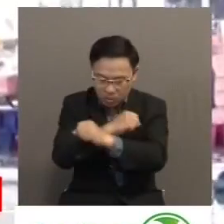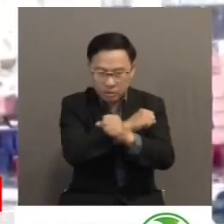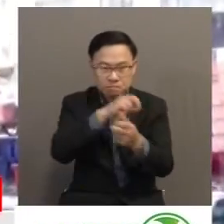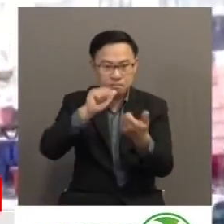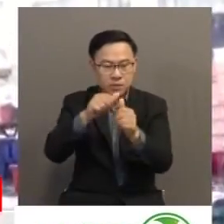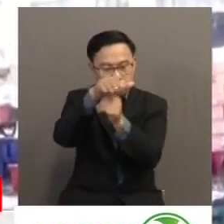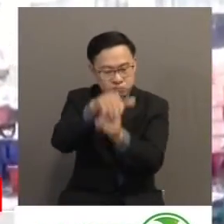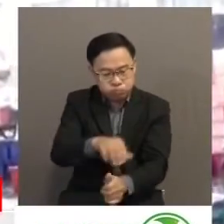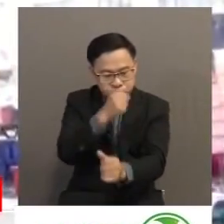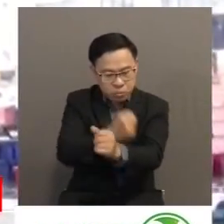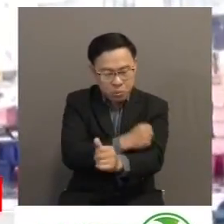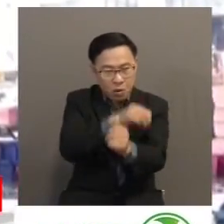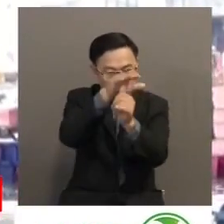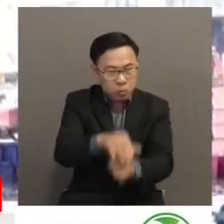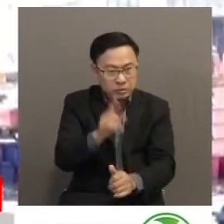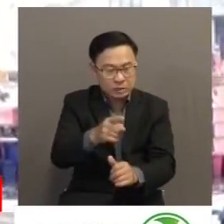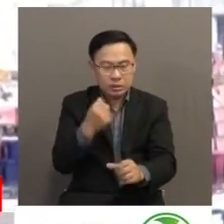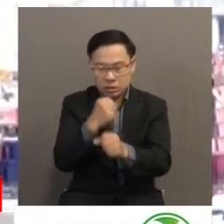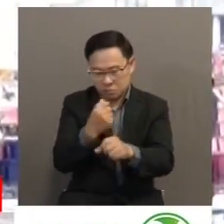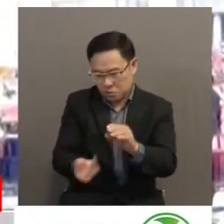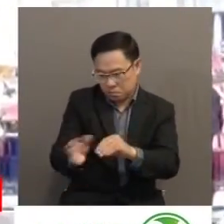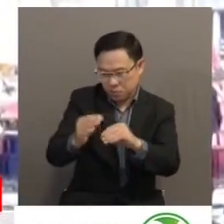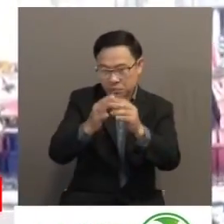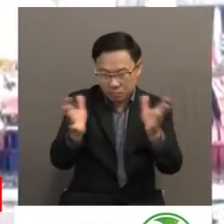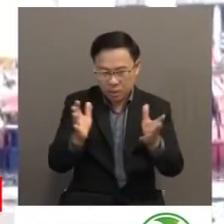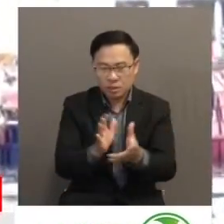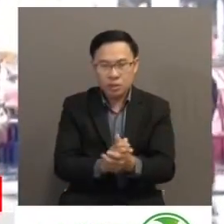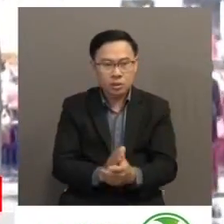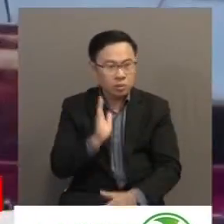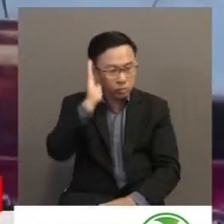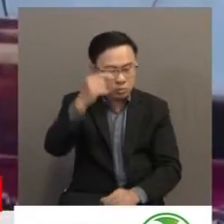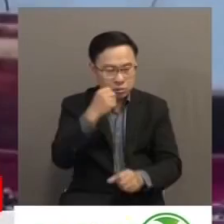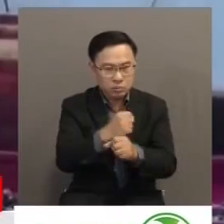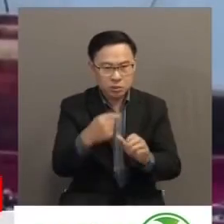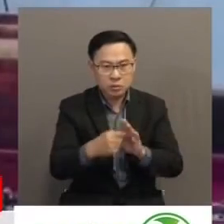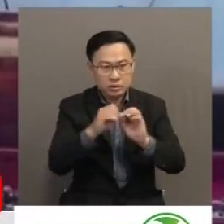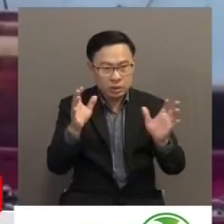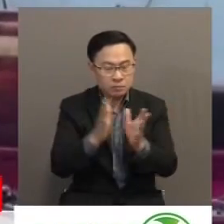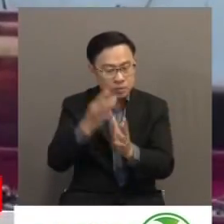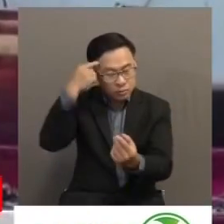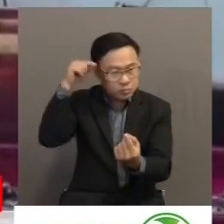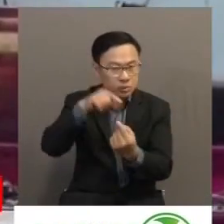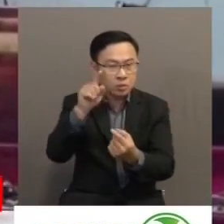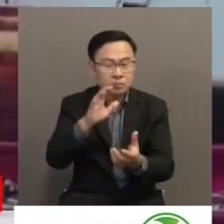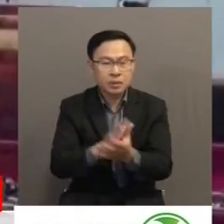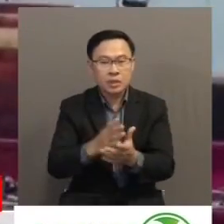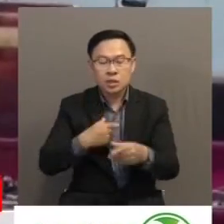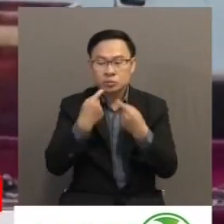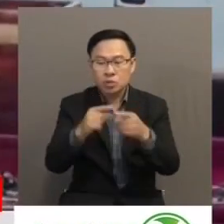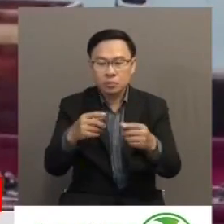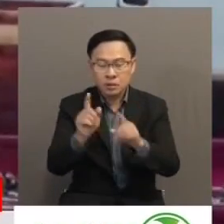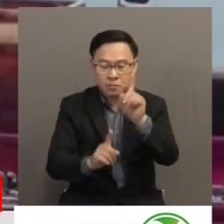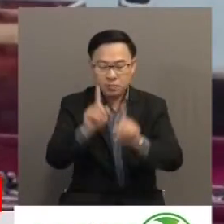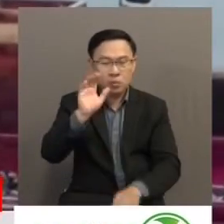ริงจังค่ะและก็จะเพิ่มประสิทธิภาพการทำงานให้เกิดผลสมบูรณ์ยิ่งขึ้นโดยไม่ได้มีวัตถุประสงค์เพื่อตอบสนองต่อการ